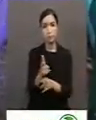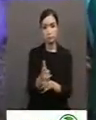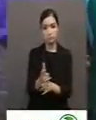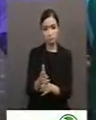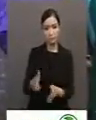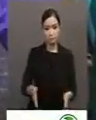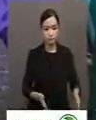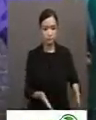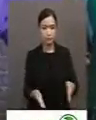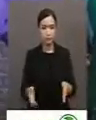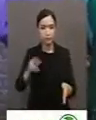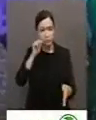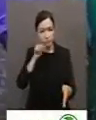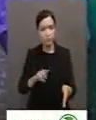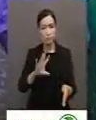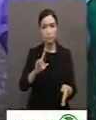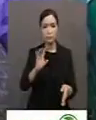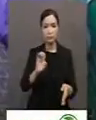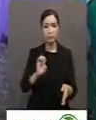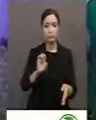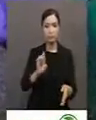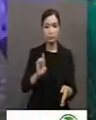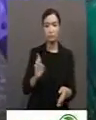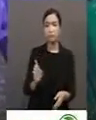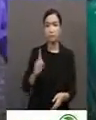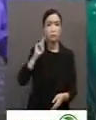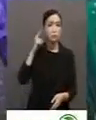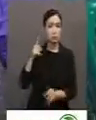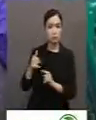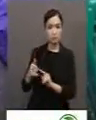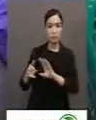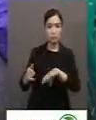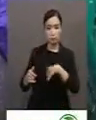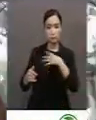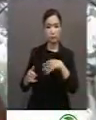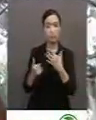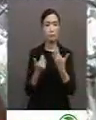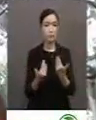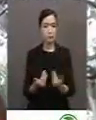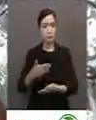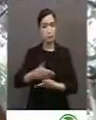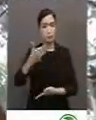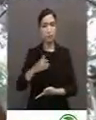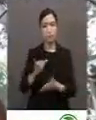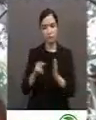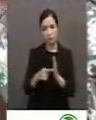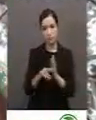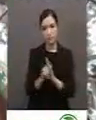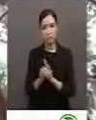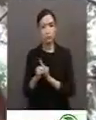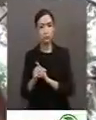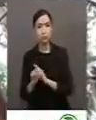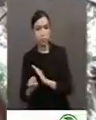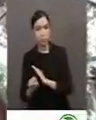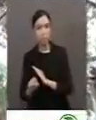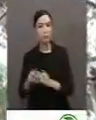ลำน้ำชีหลงที่อำเภอเมืองยโสธรนะคะนางทองลาแทนกุดเรือบอกว่าระยะนี้ทางเขื่อนยโสธรมีการเร่งระบายน้